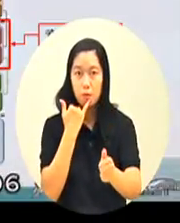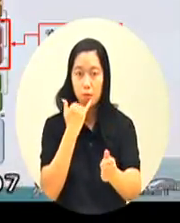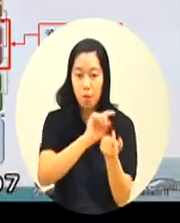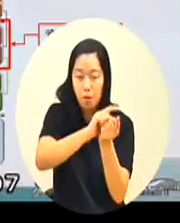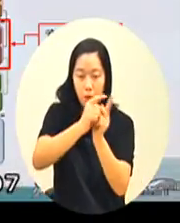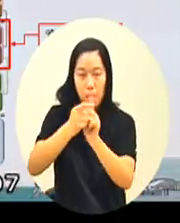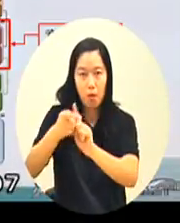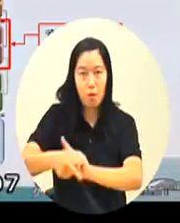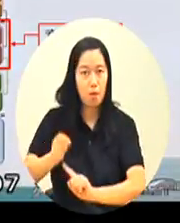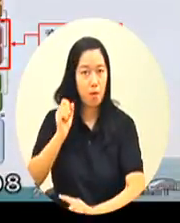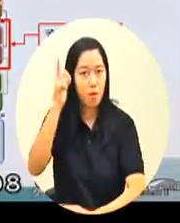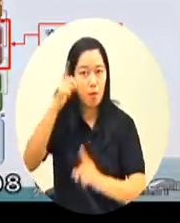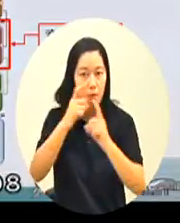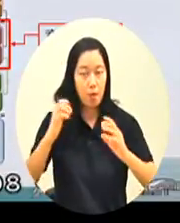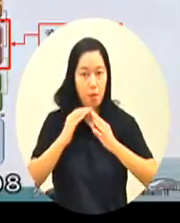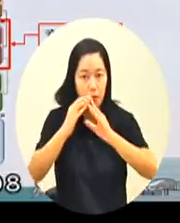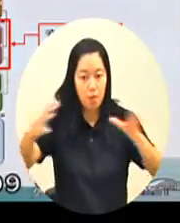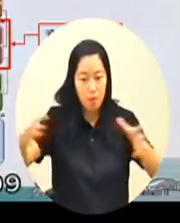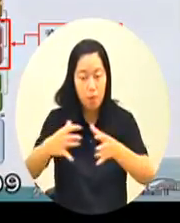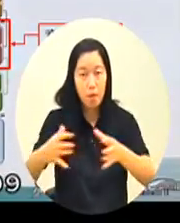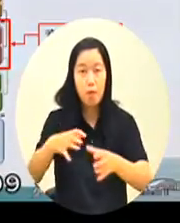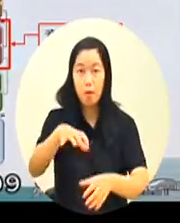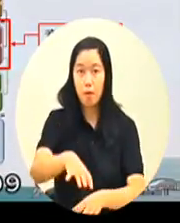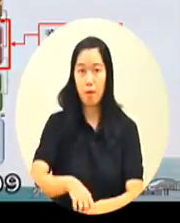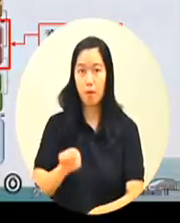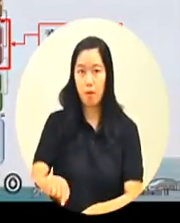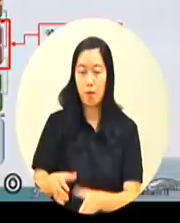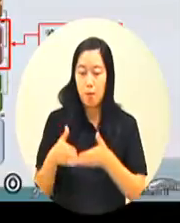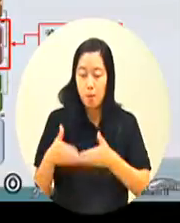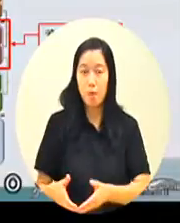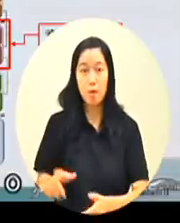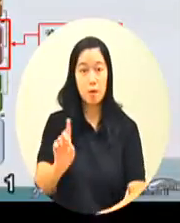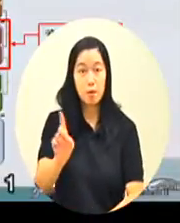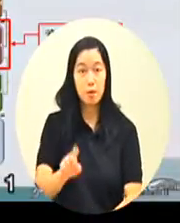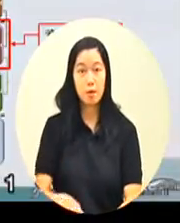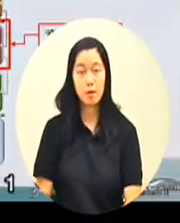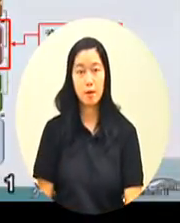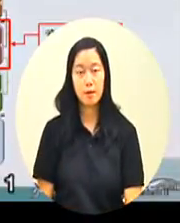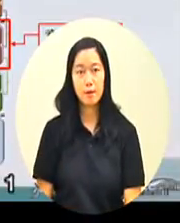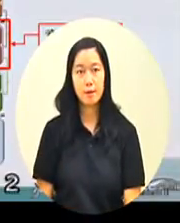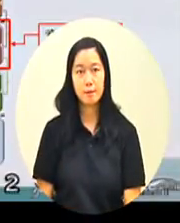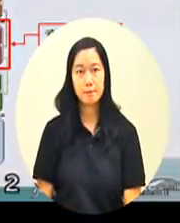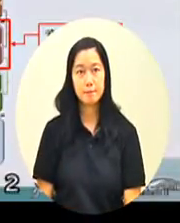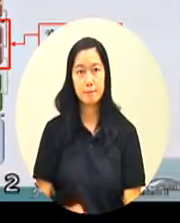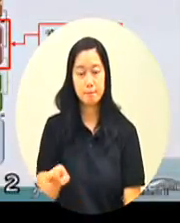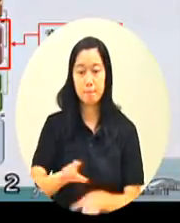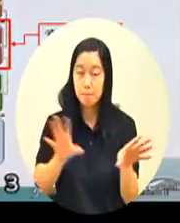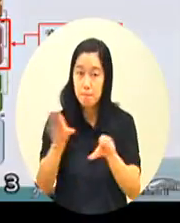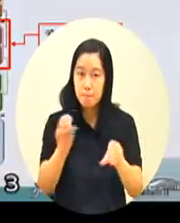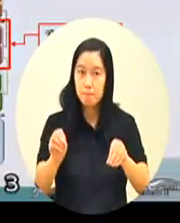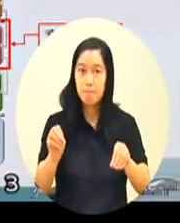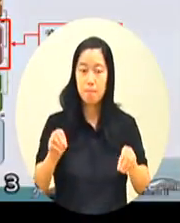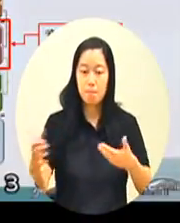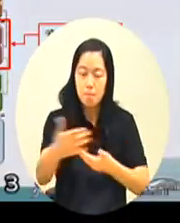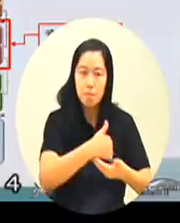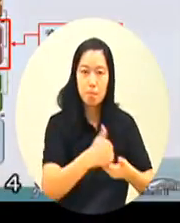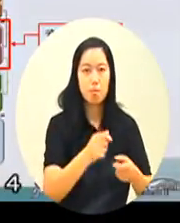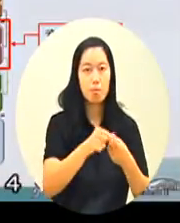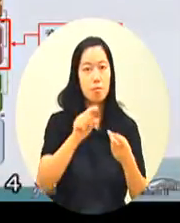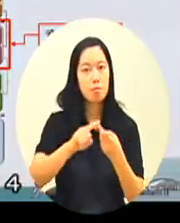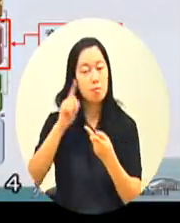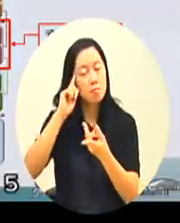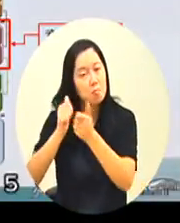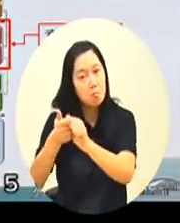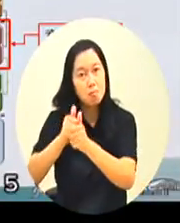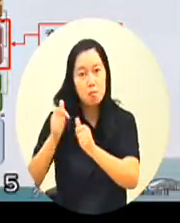有关于智慧城市的聚落。那我们认为最关键的大概是在资料收集运用的共